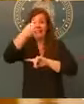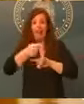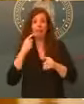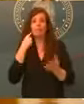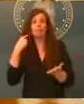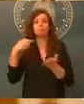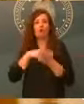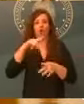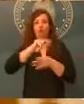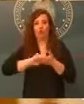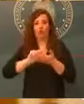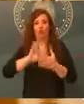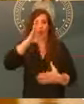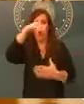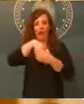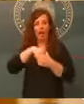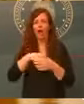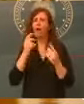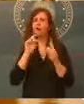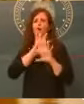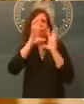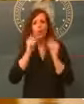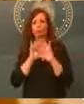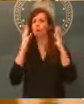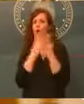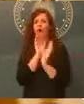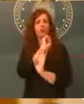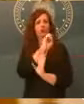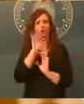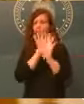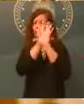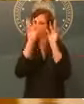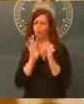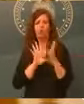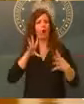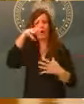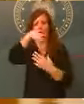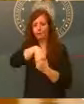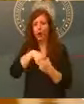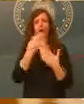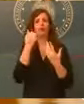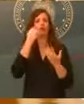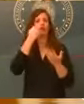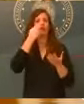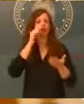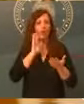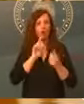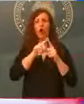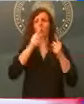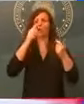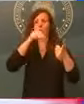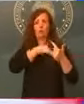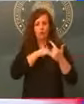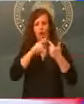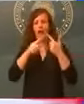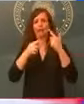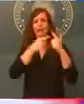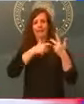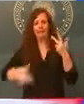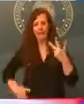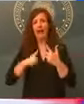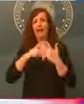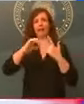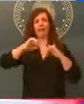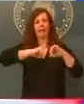dell'istruzione, in tutti i suoi comparti, associazioni di genitori, associazioni di studenti, sindacati, dirigenti scolastici,